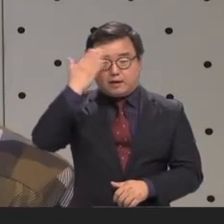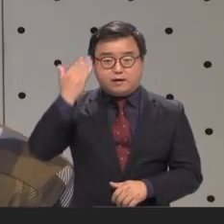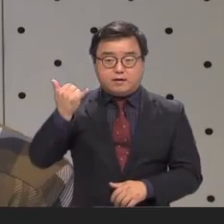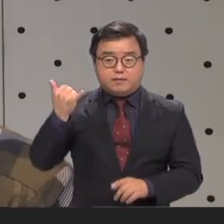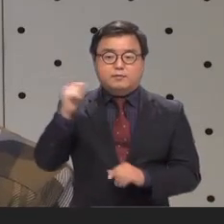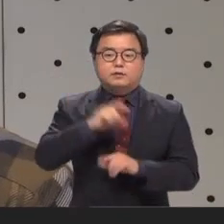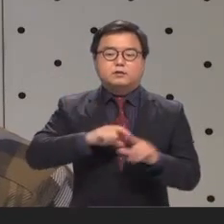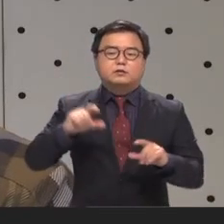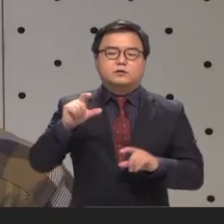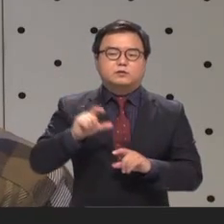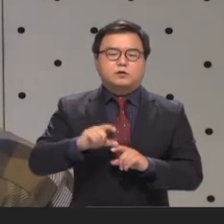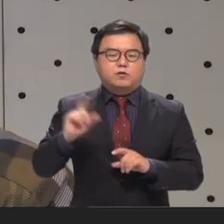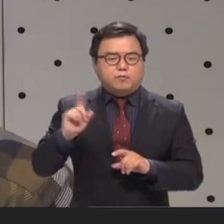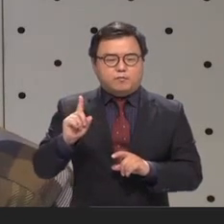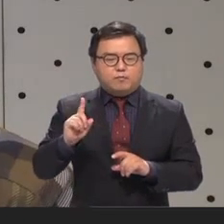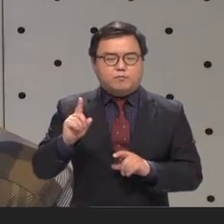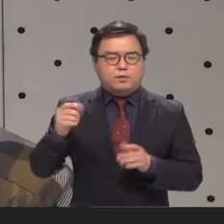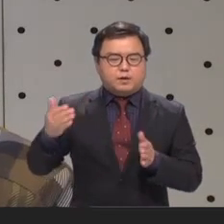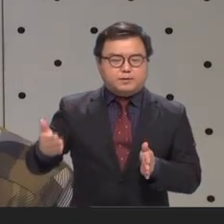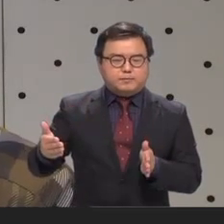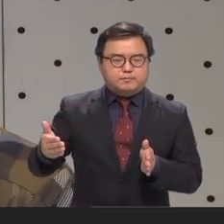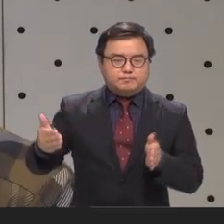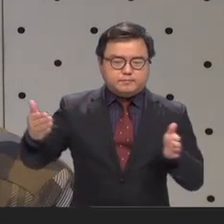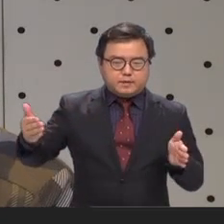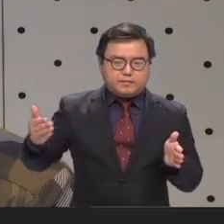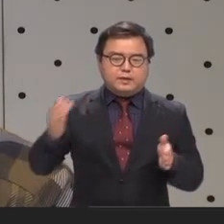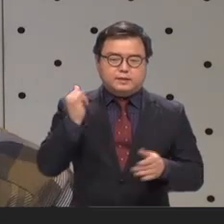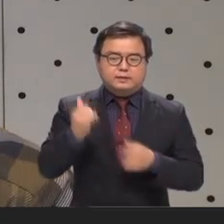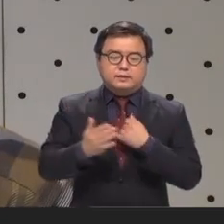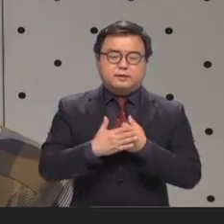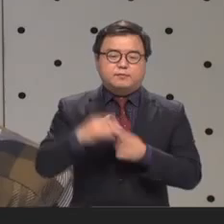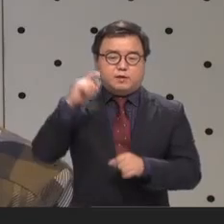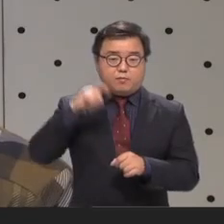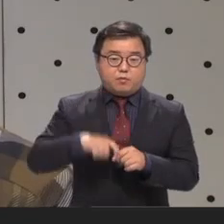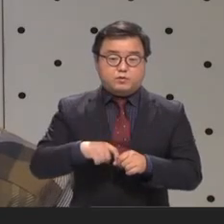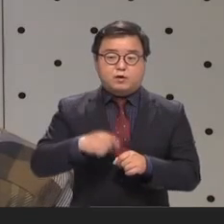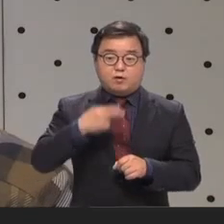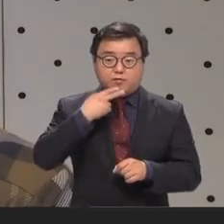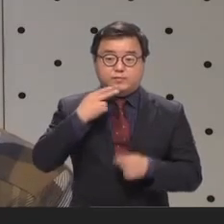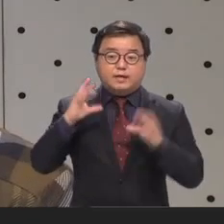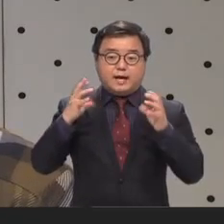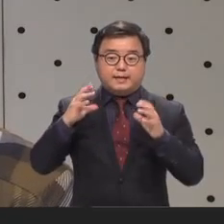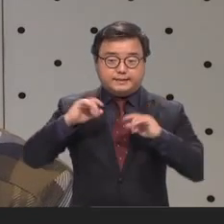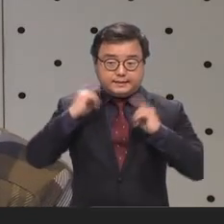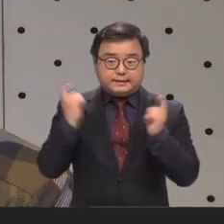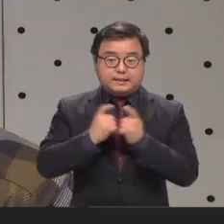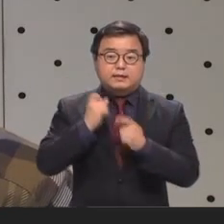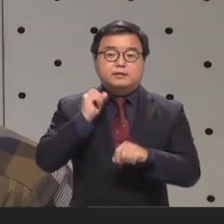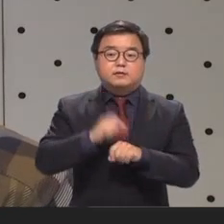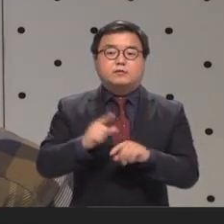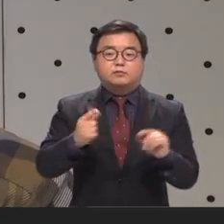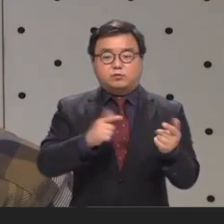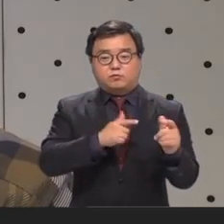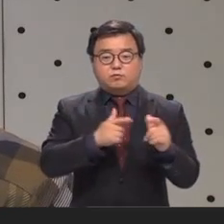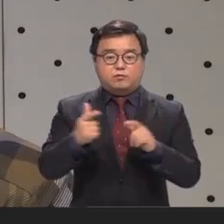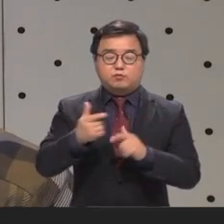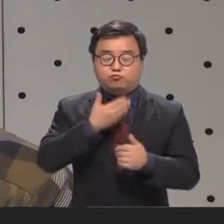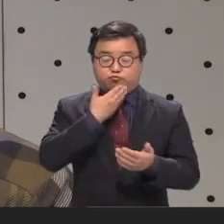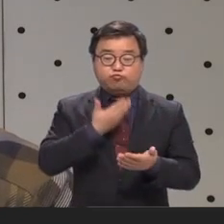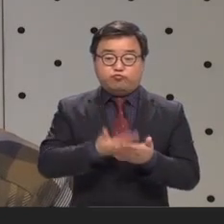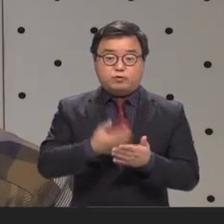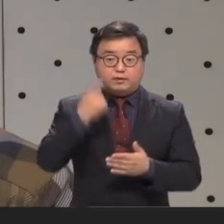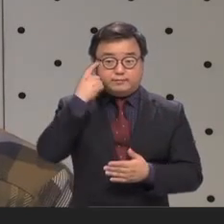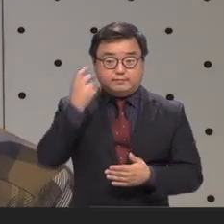할아버지들은 한치 건너 있기 때문에 그런 목적은 없고 아이가 가진 개성 이런 것들을